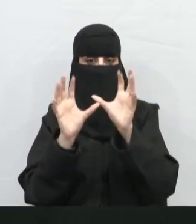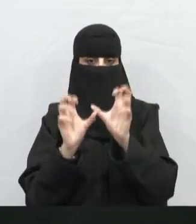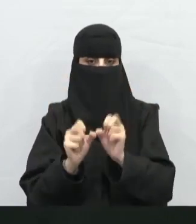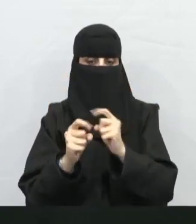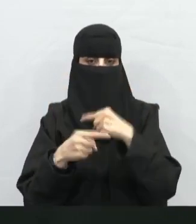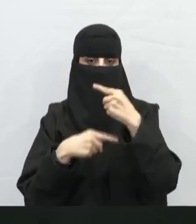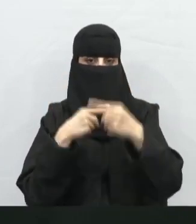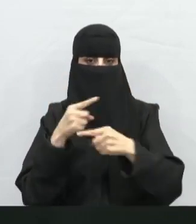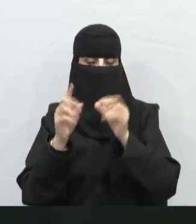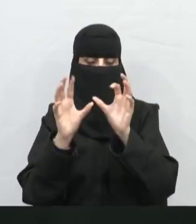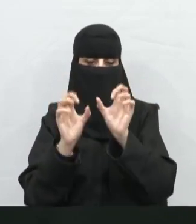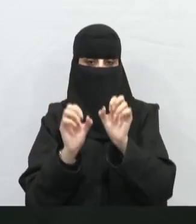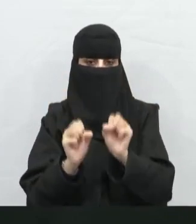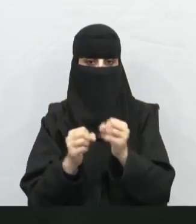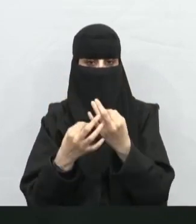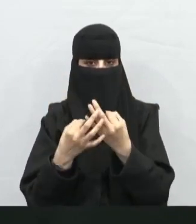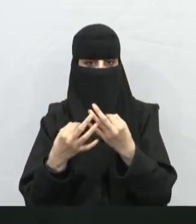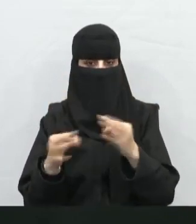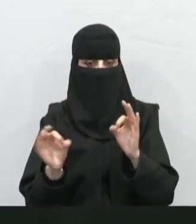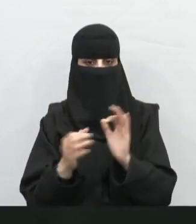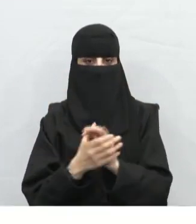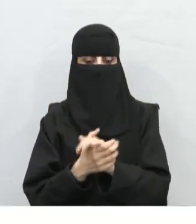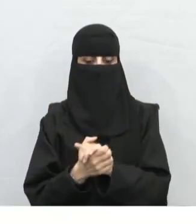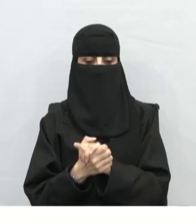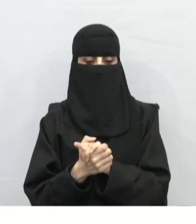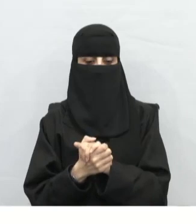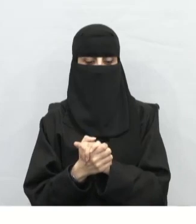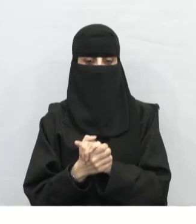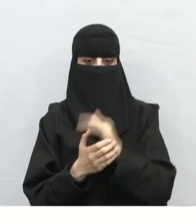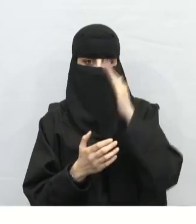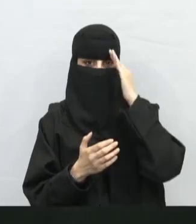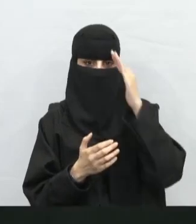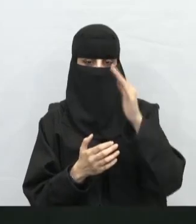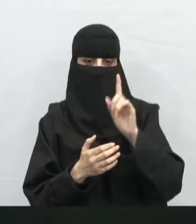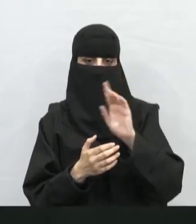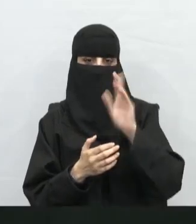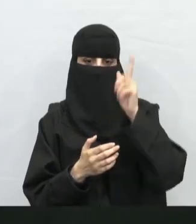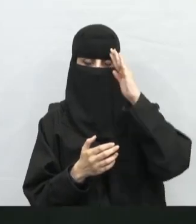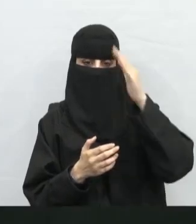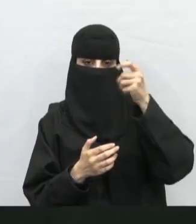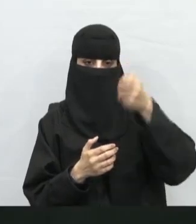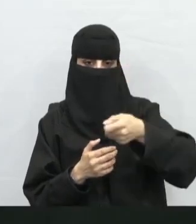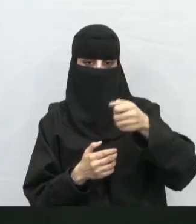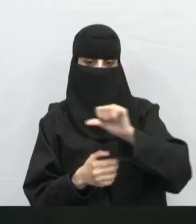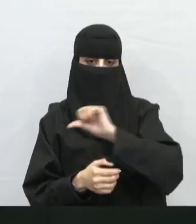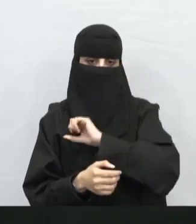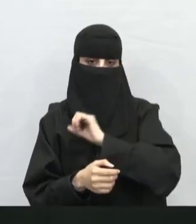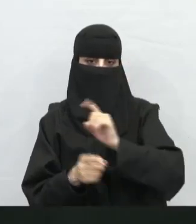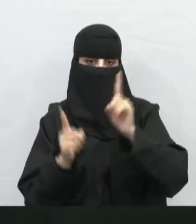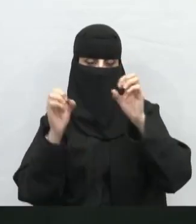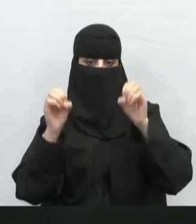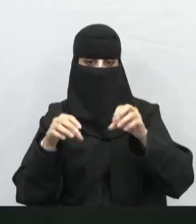ورعايته نترككم ونستودعكم الله الذي لا تضيعوا ودائعه والى اللقاء والسلام عليكم